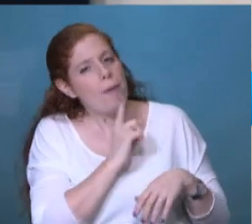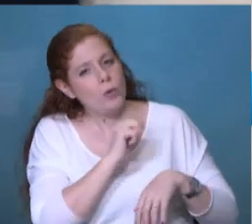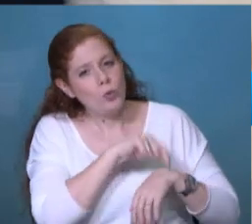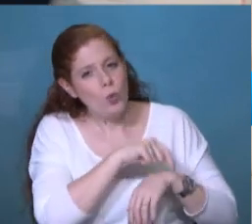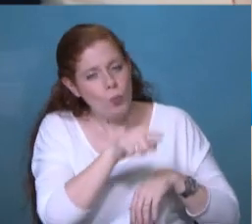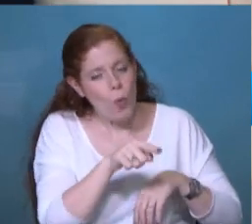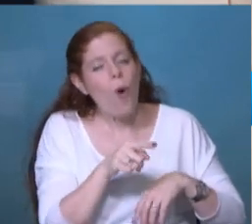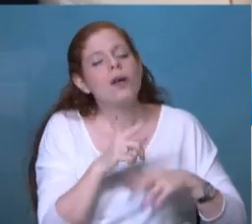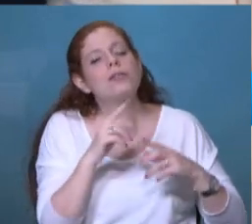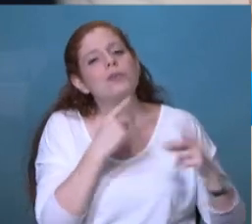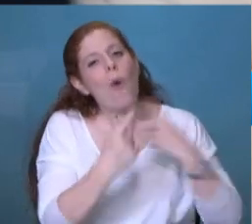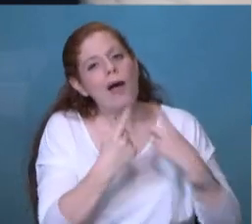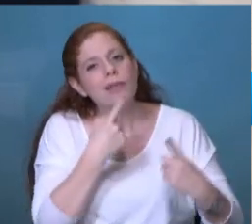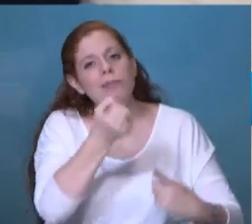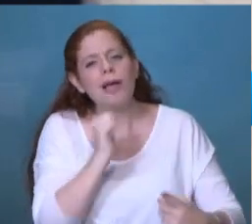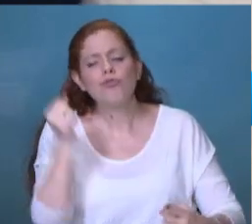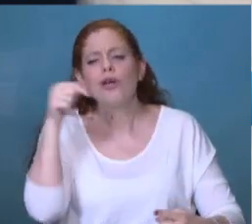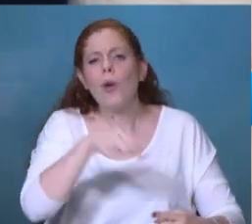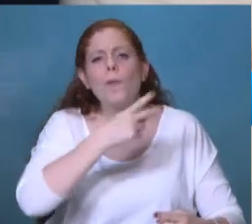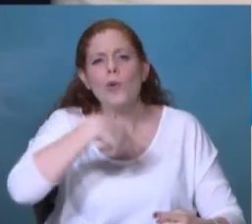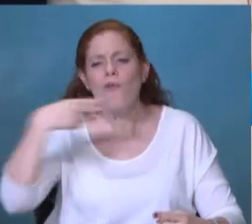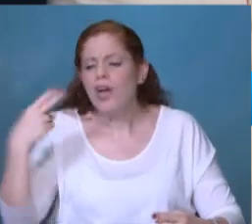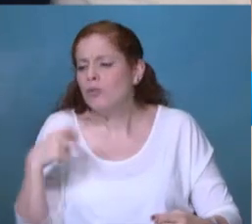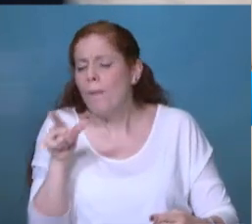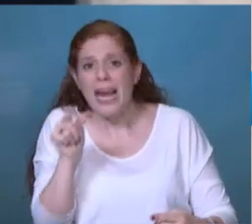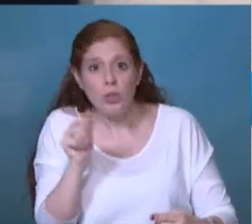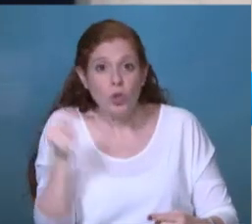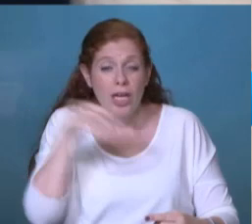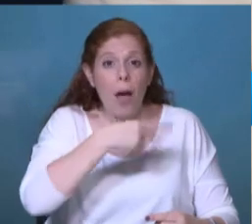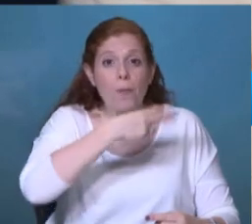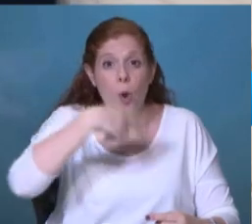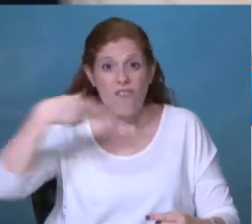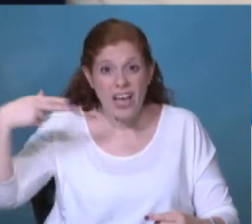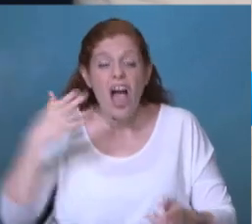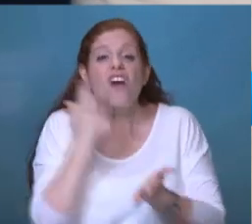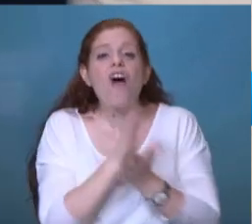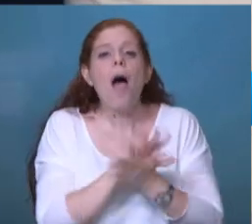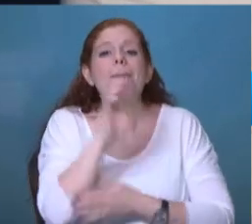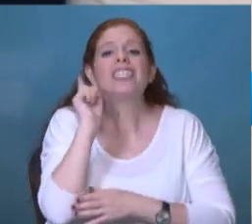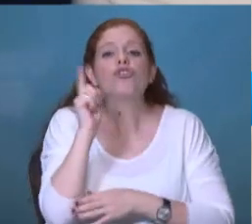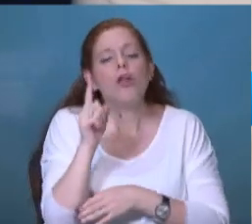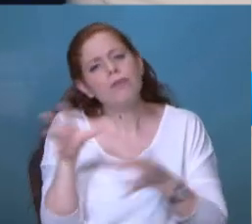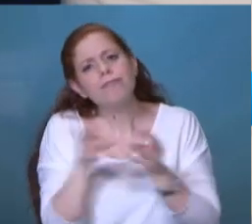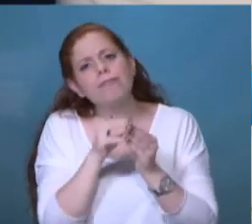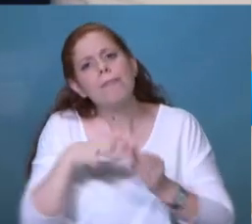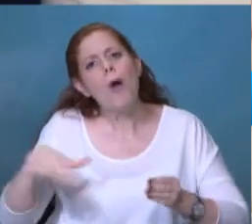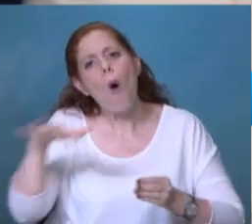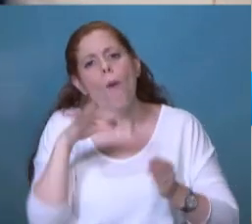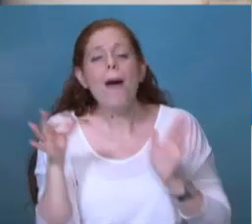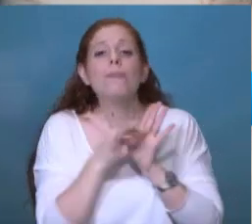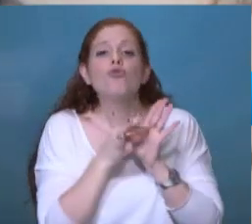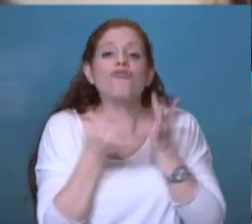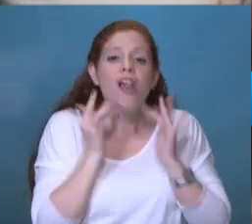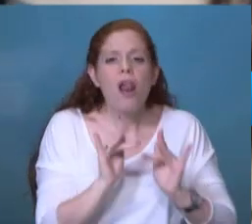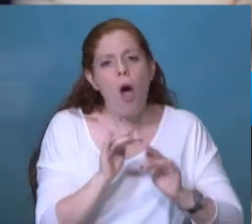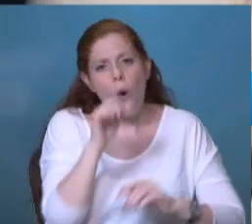כאן עם תיירים שהגיעו לכאן מנורווגיה. יש כאן בני זוג שהגיעו מנורווגיה והם כבר 14 שנים מסתובבים ברחבי אירופה בשביל האירוויזיון. אבל